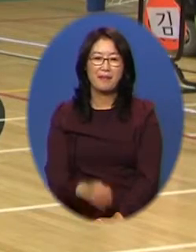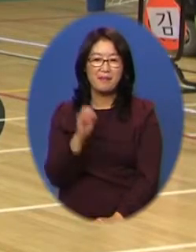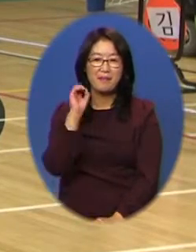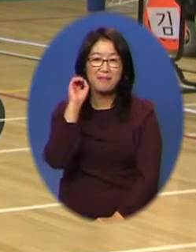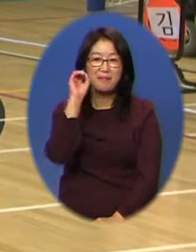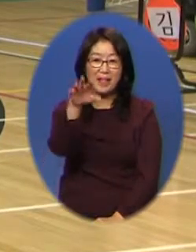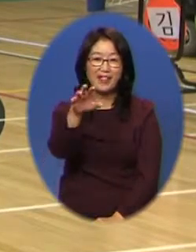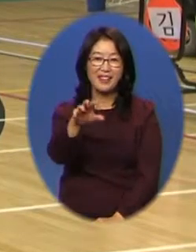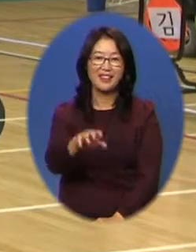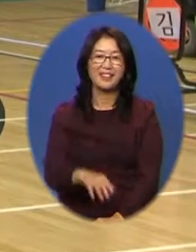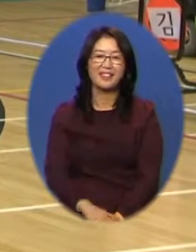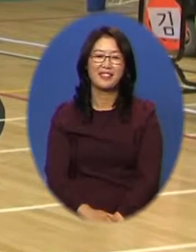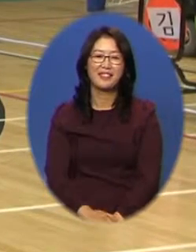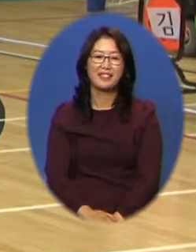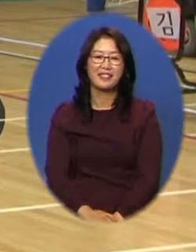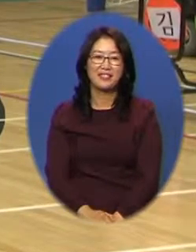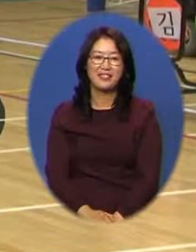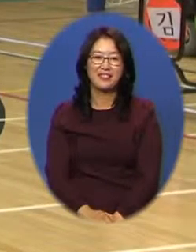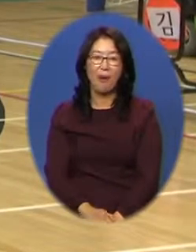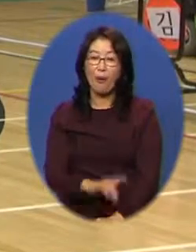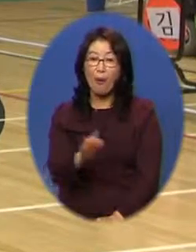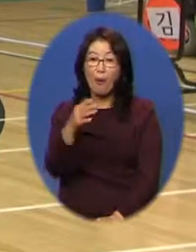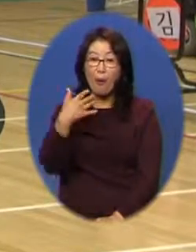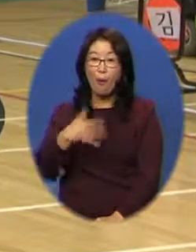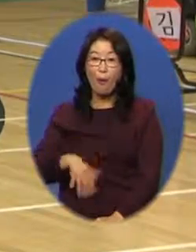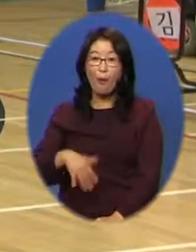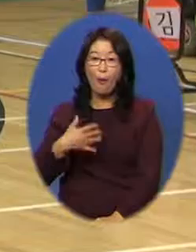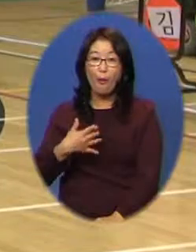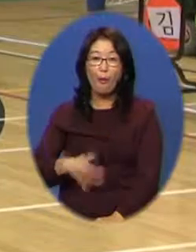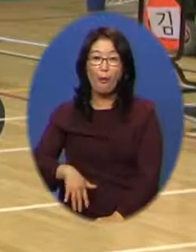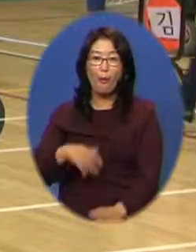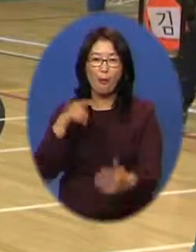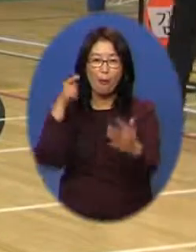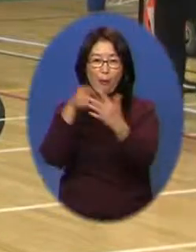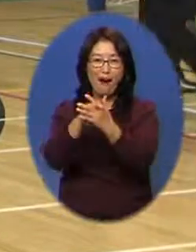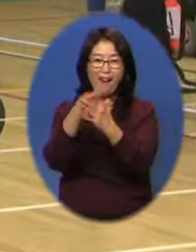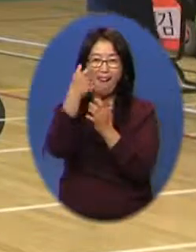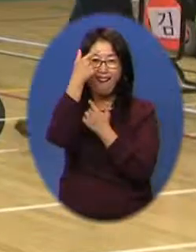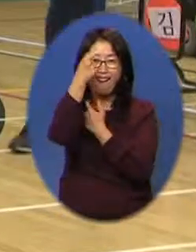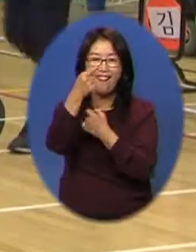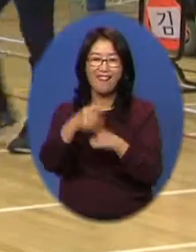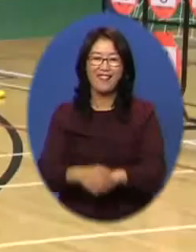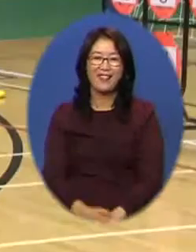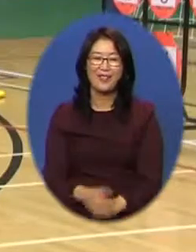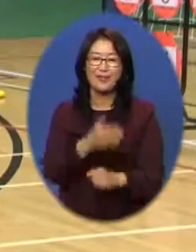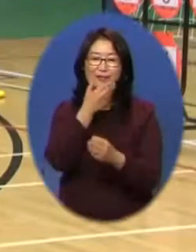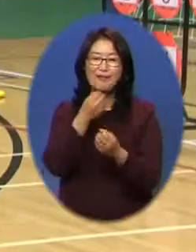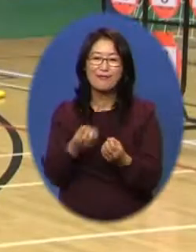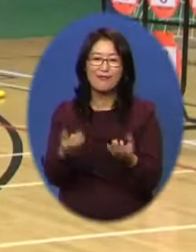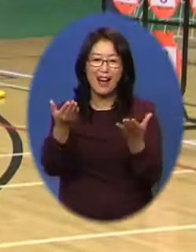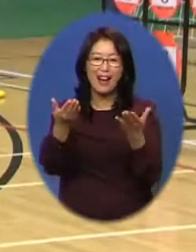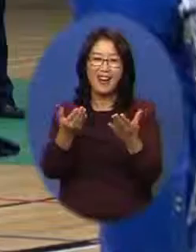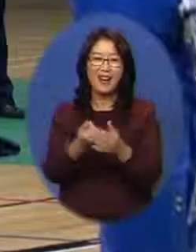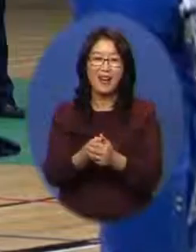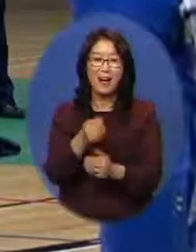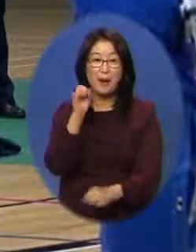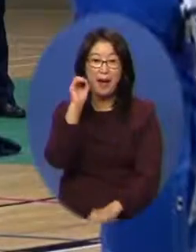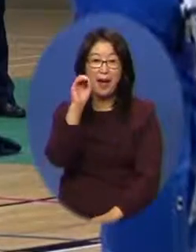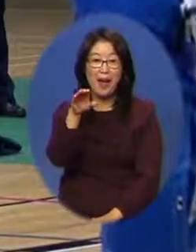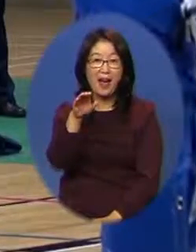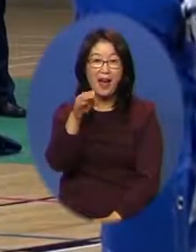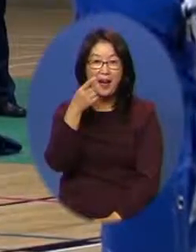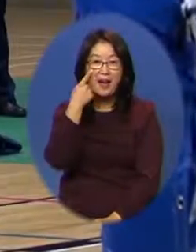던지세요. 멸치! 와! 오, 정확하신데요. 오, 축하합니다. 자, 한번 던져보도록 하겠습니다.